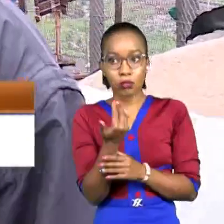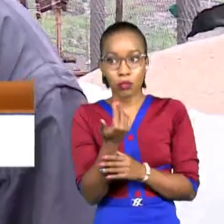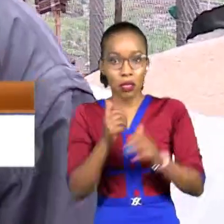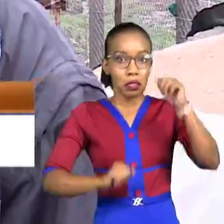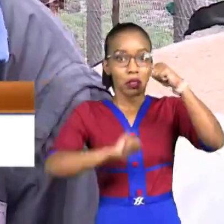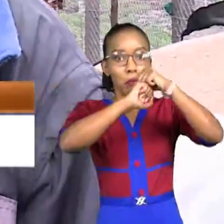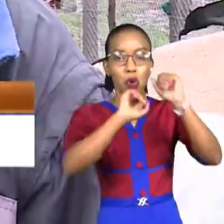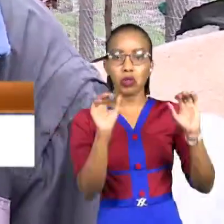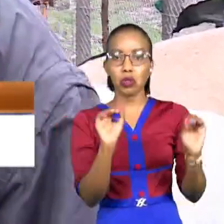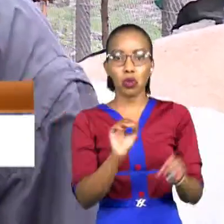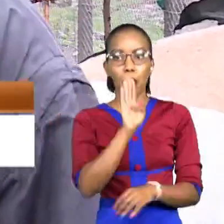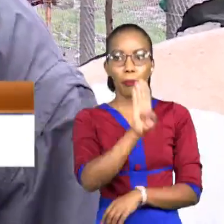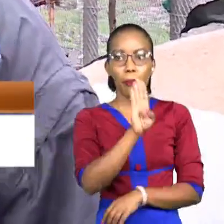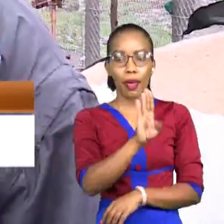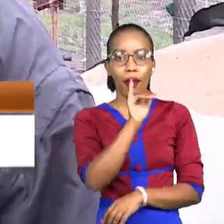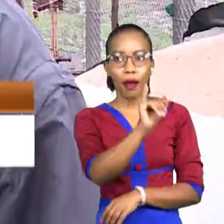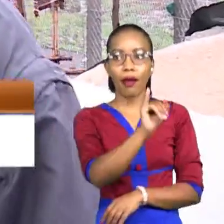BBI